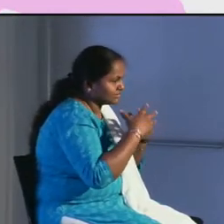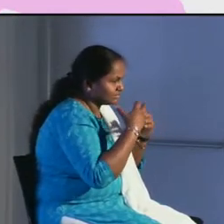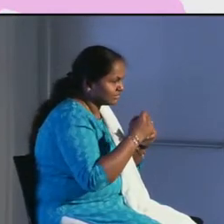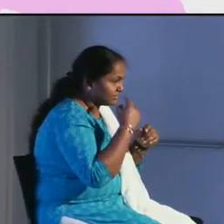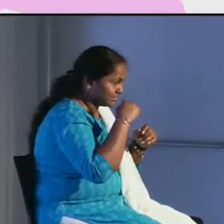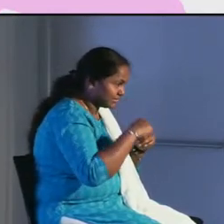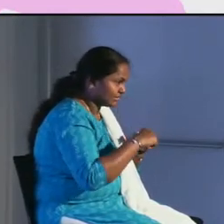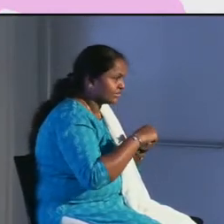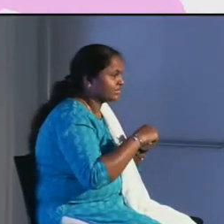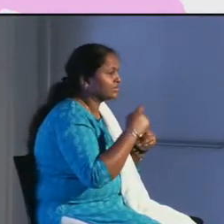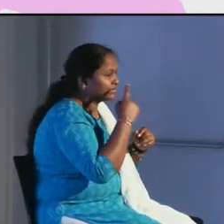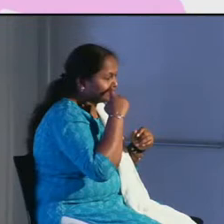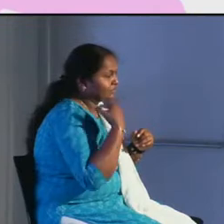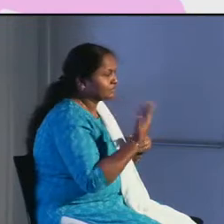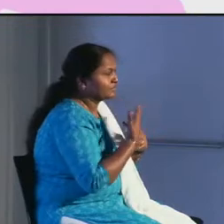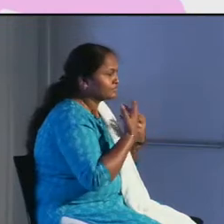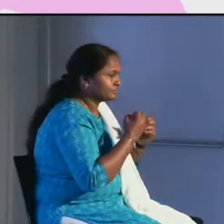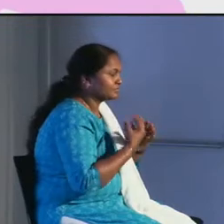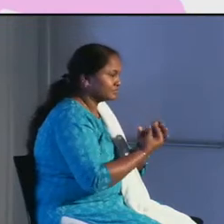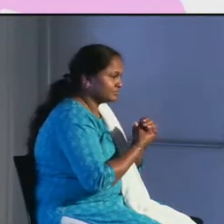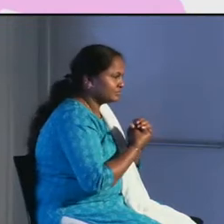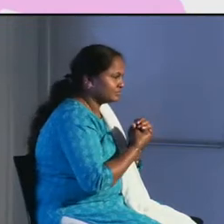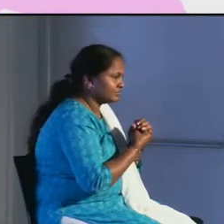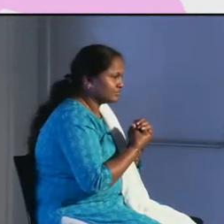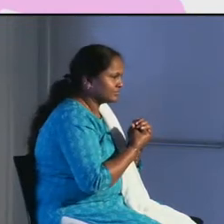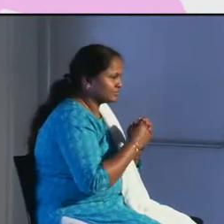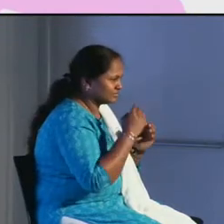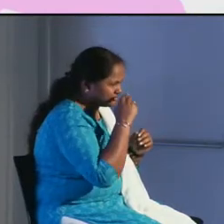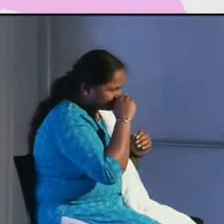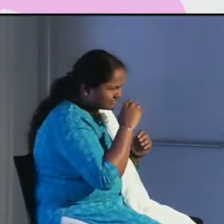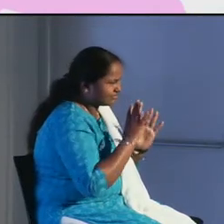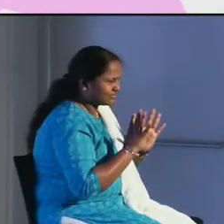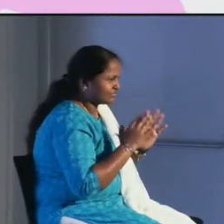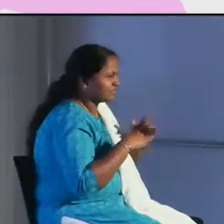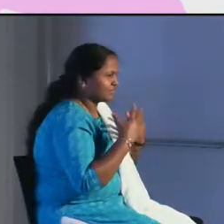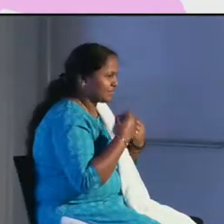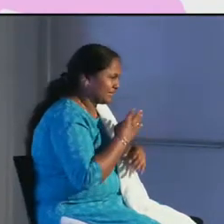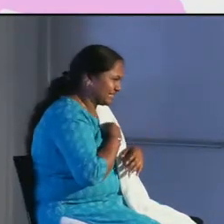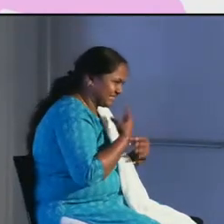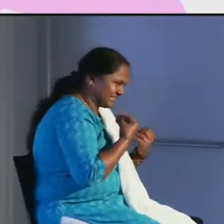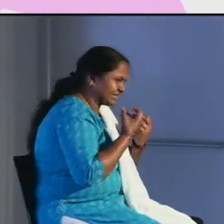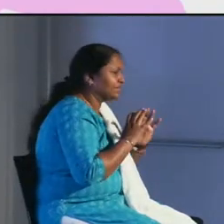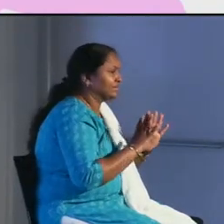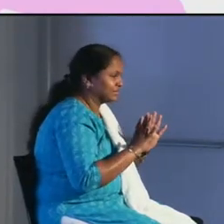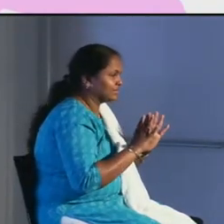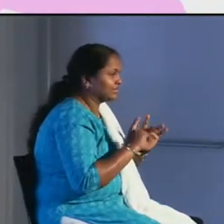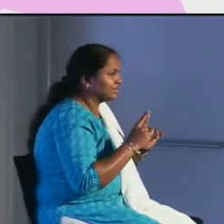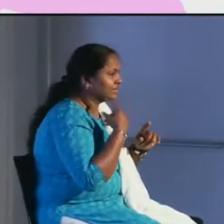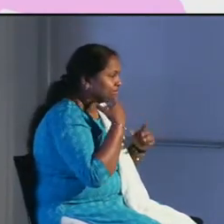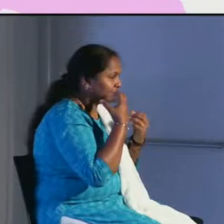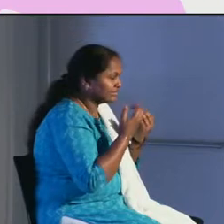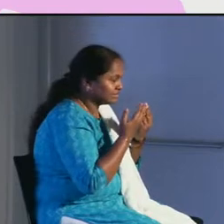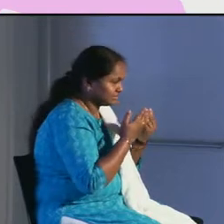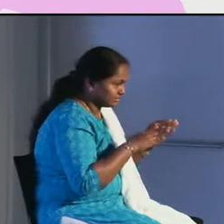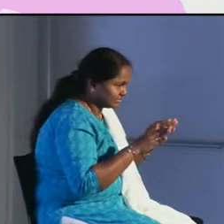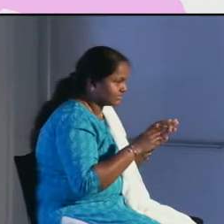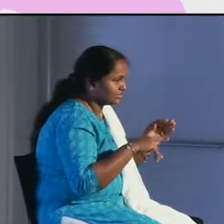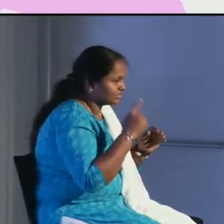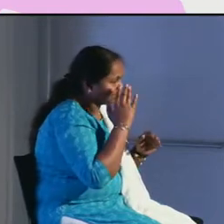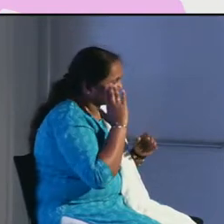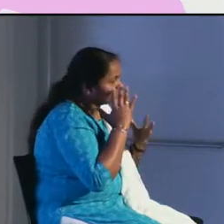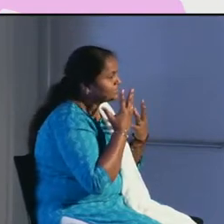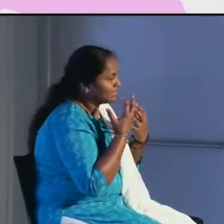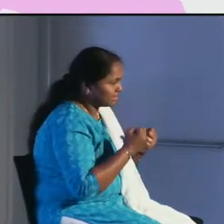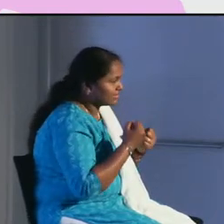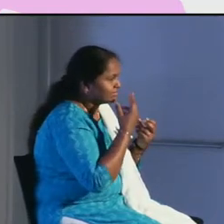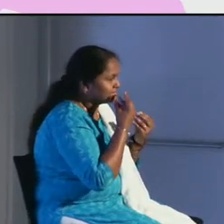सारी लड़कियां मिलकर बिना शर्म के, बिना झिझक के, बिना डर के, और उस खुले आसमान में नींद भरेंगे